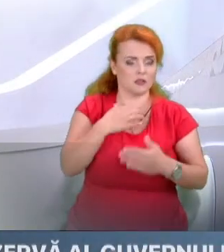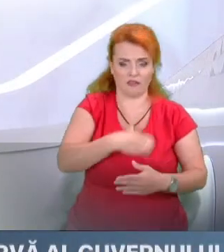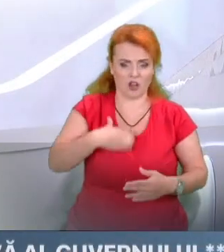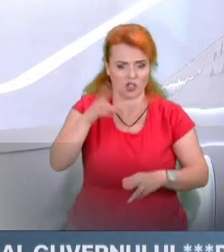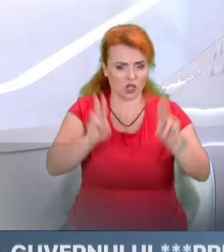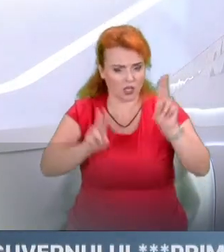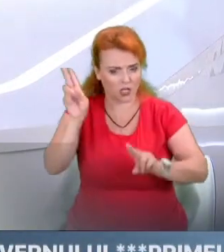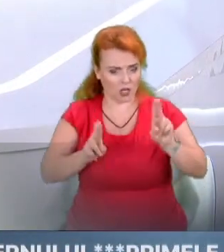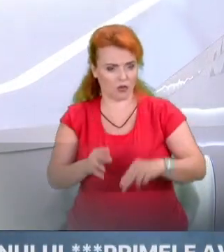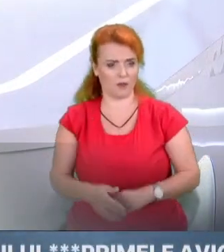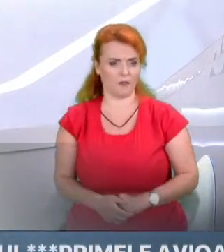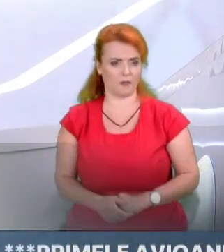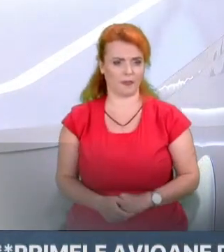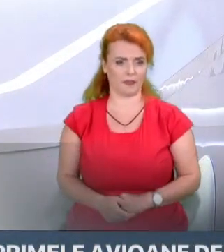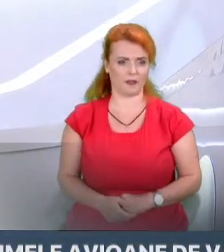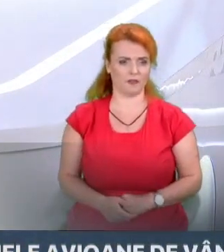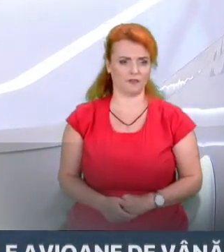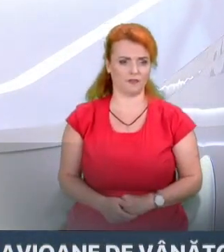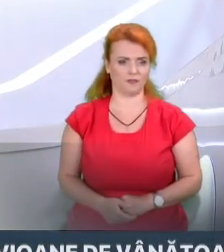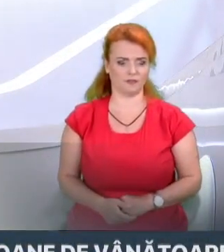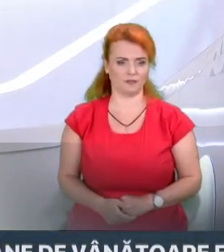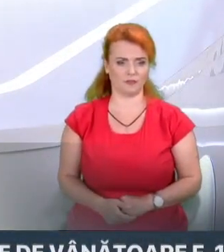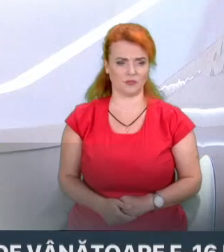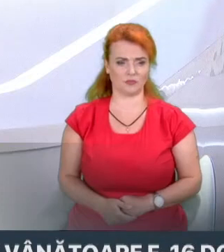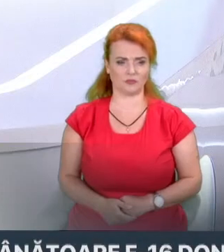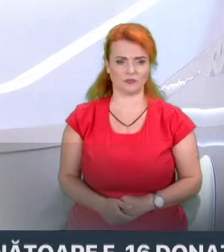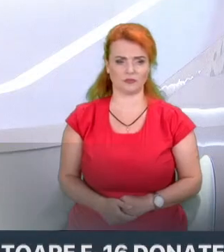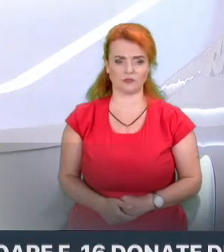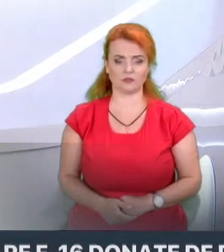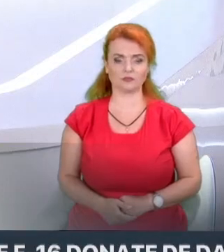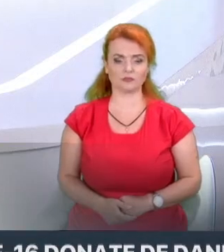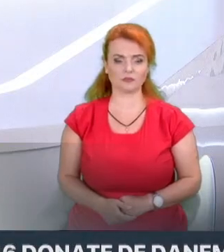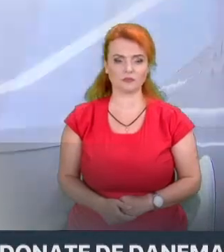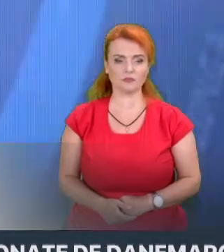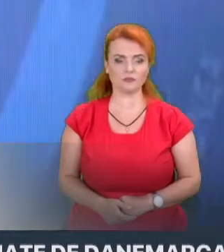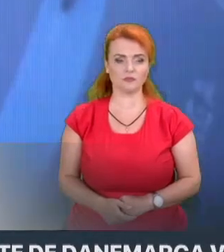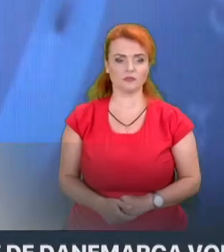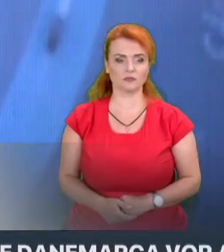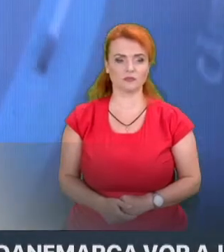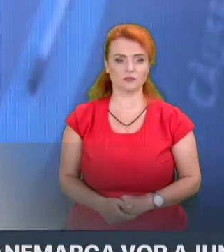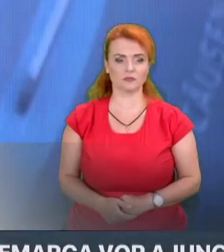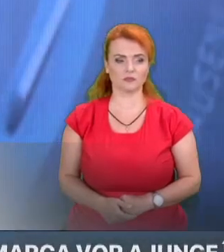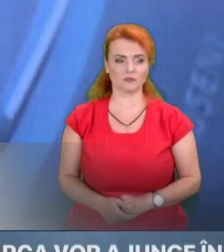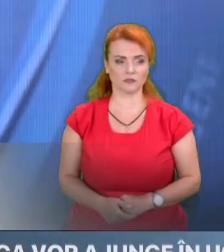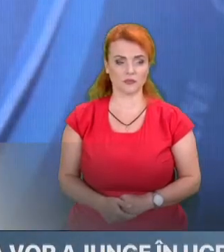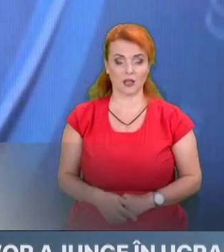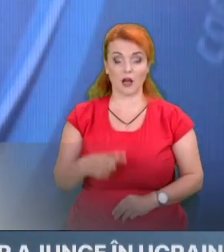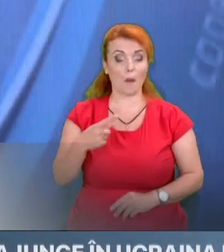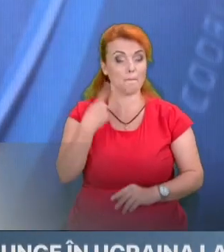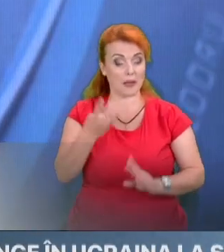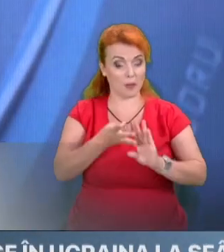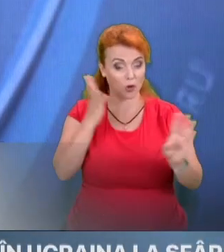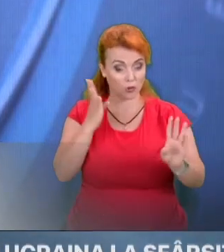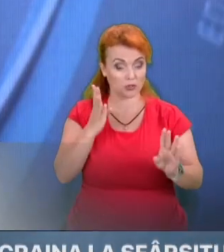trebui să le urmăm atunci când temperatura este mai mult de 35 de grade Celsius? În primul rând, la aceste temperaturi sunt